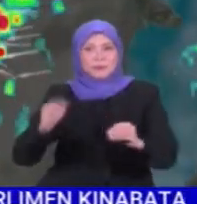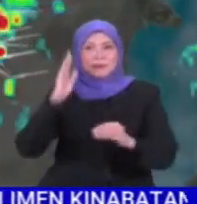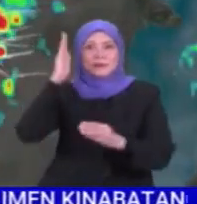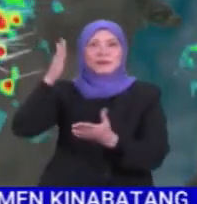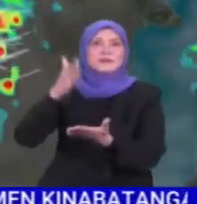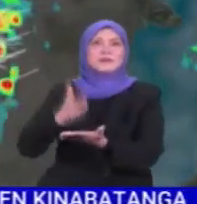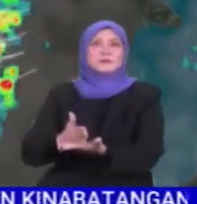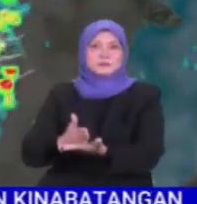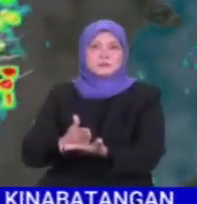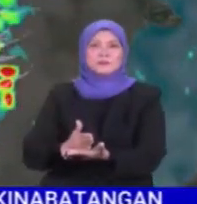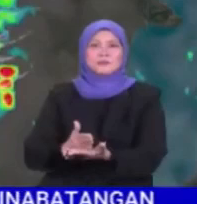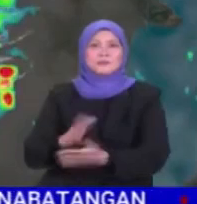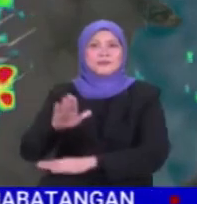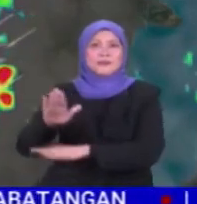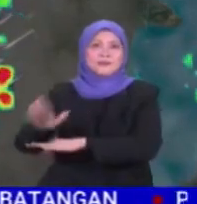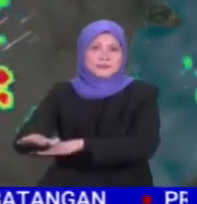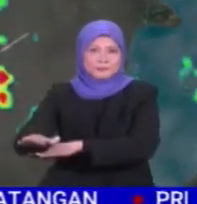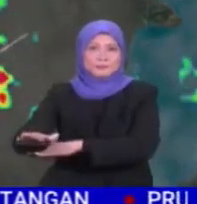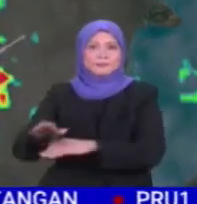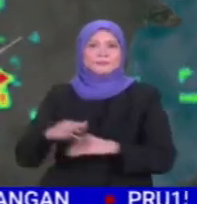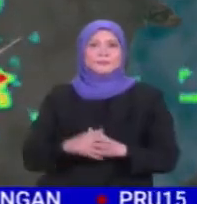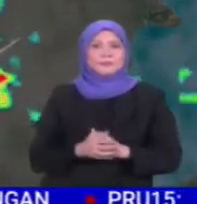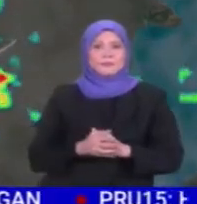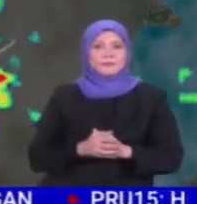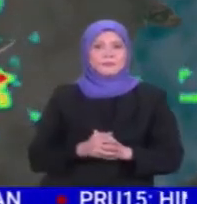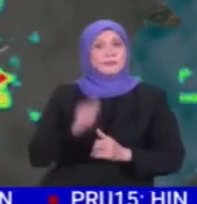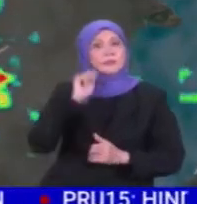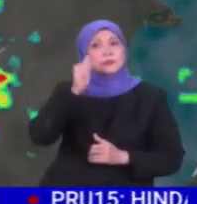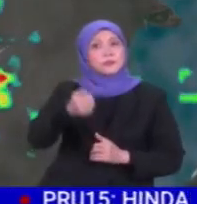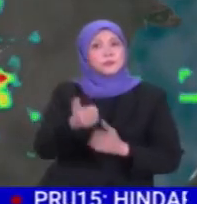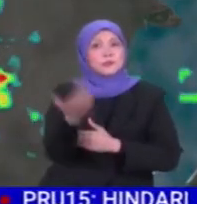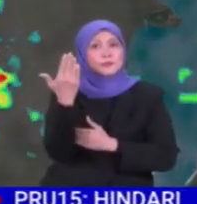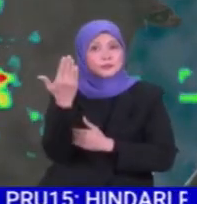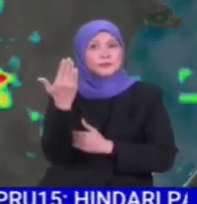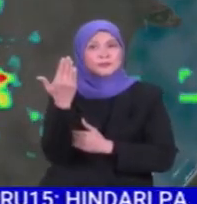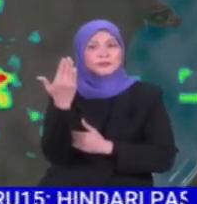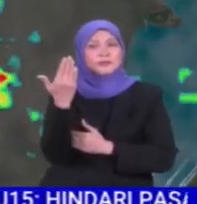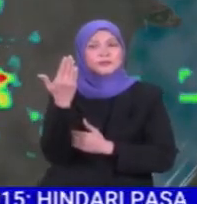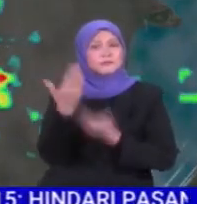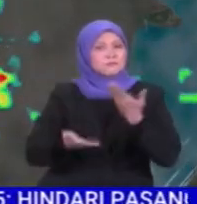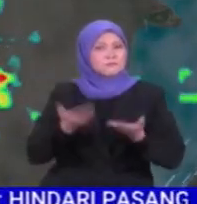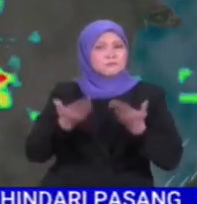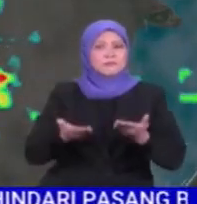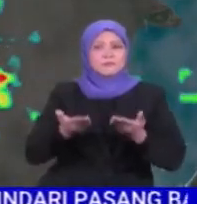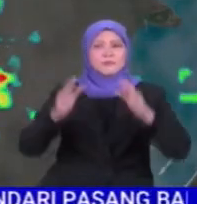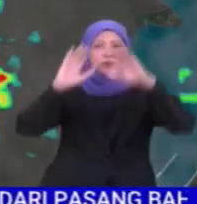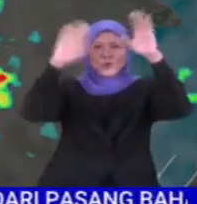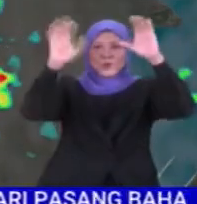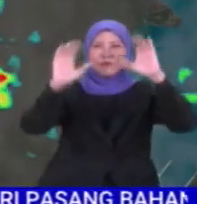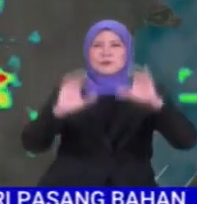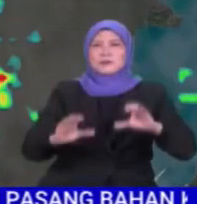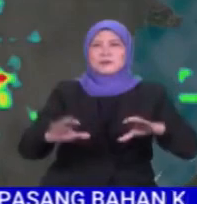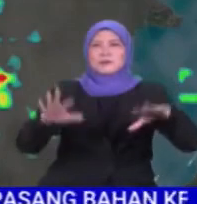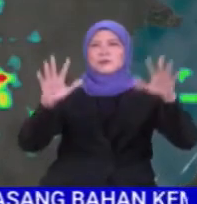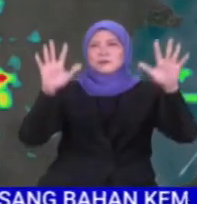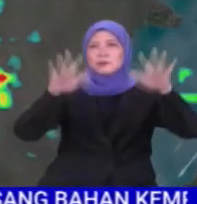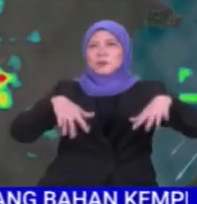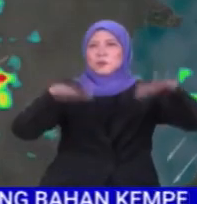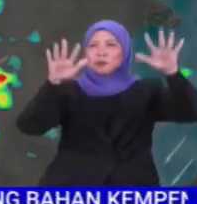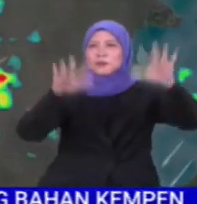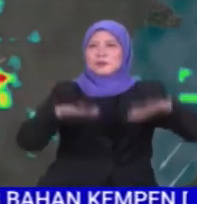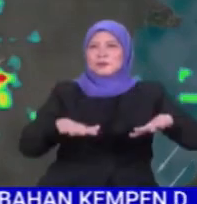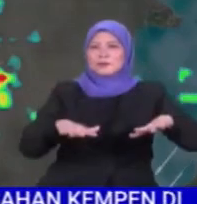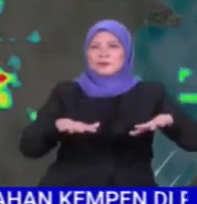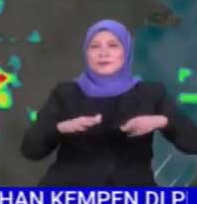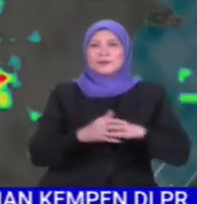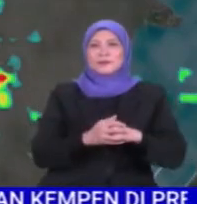berangsur reda menjelang ke lewat petang ini. Baik, tetapi pada esok pagi kita menjangkakan keadaan cuaca yang agak lembap akan berlaku di sekitar